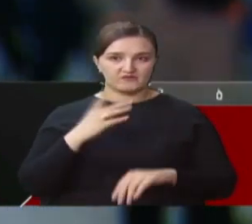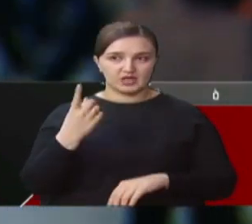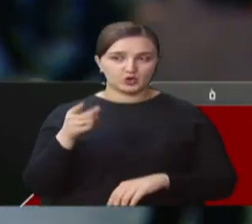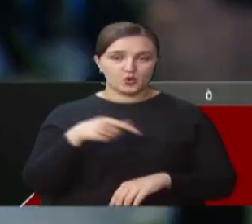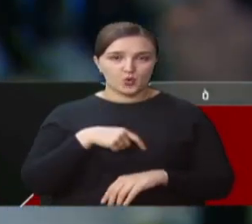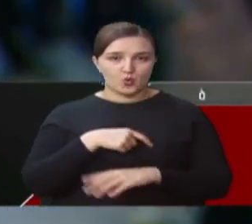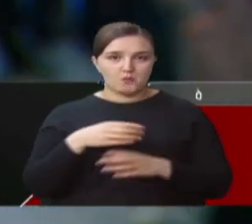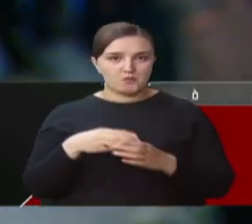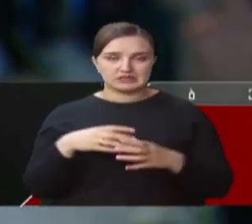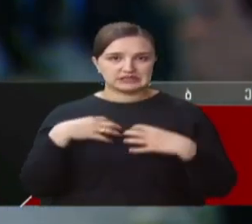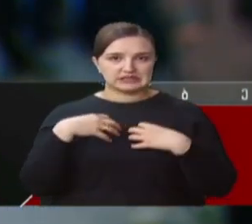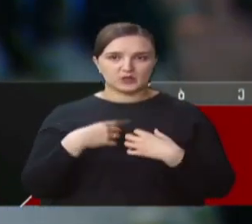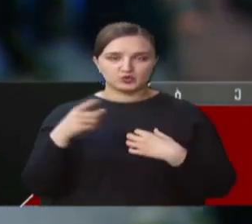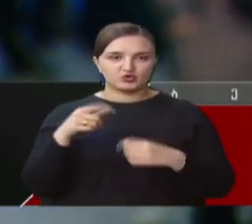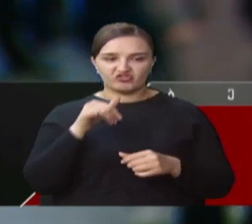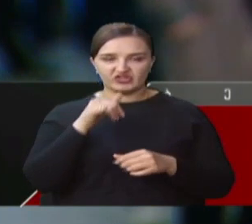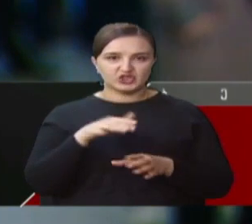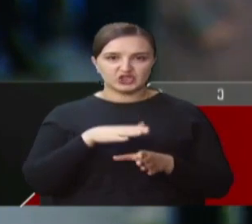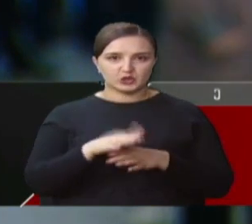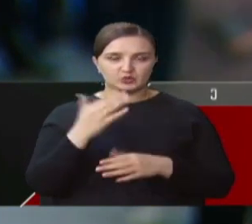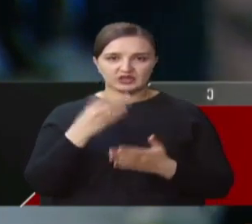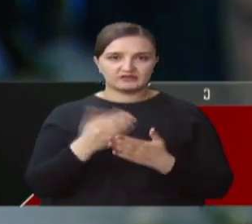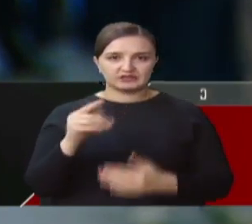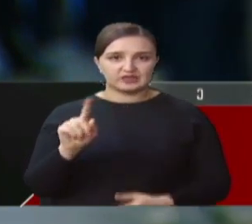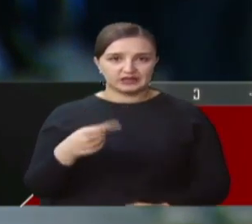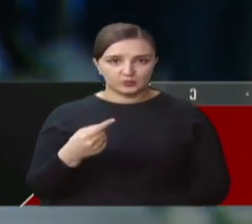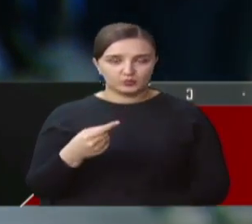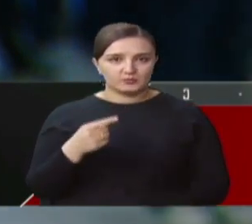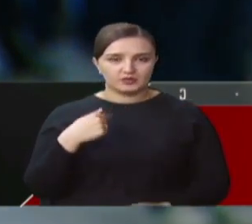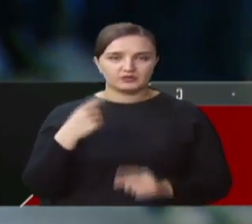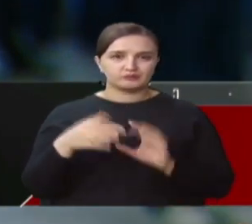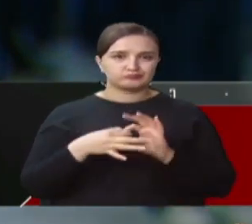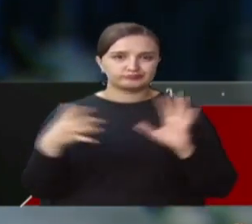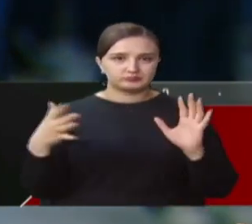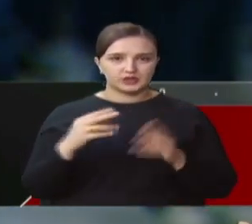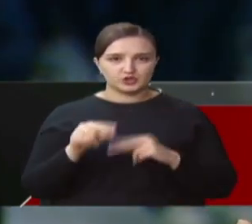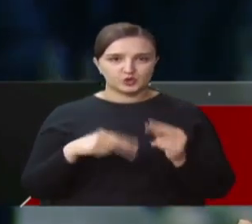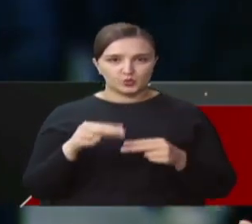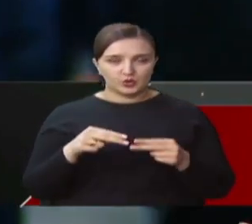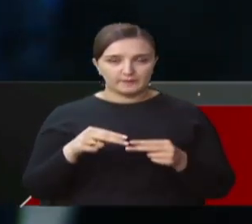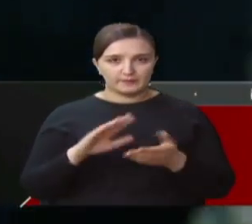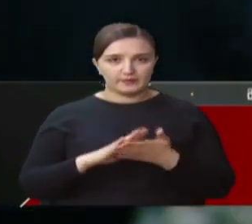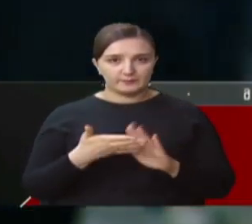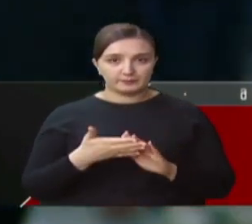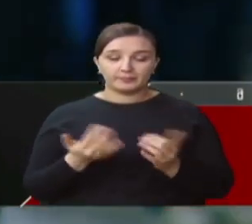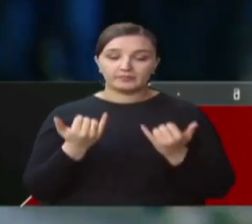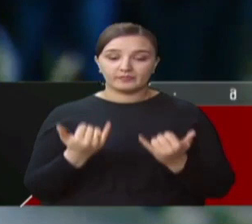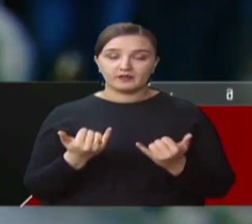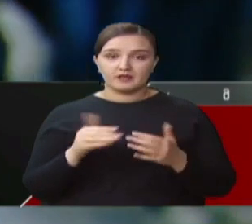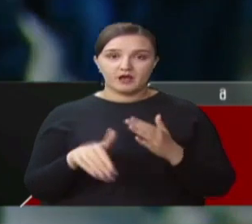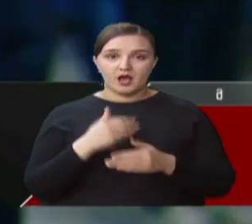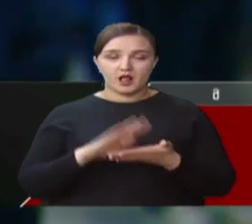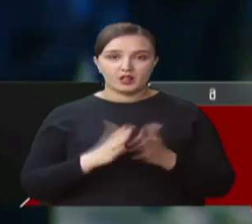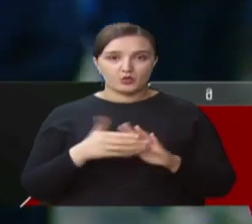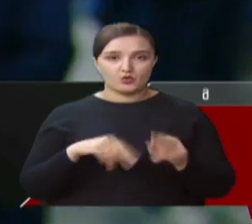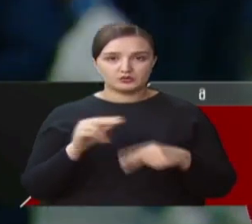romalmats samtsukharod ver sheasrula dagisrebuli valdebulebebi da sheuzqitet mas khelshekuleba da rogurs gitkharit ekhla akhal